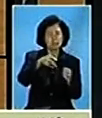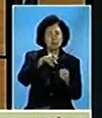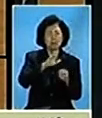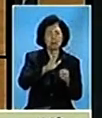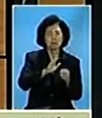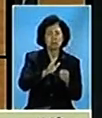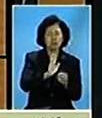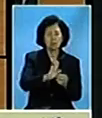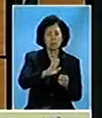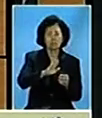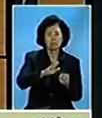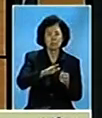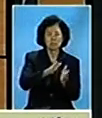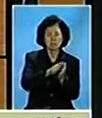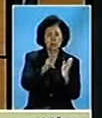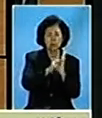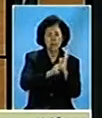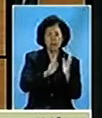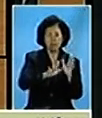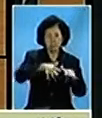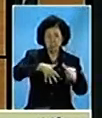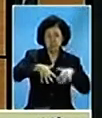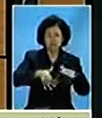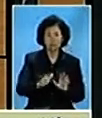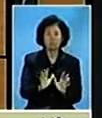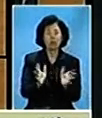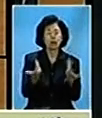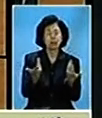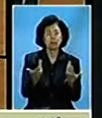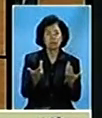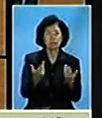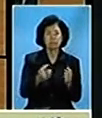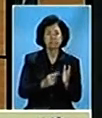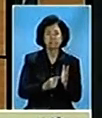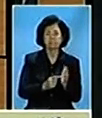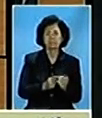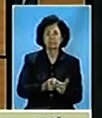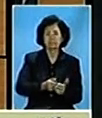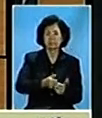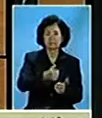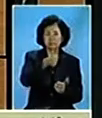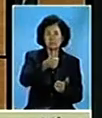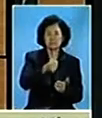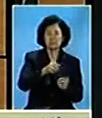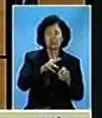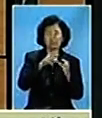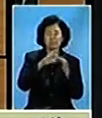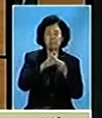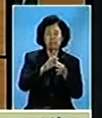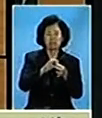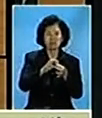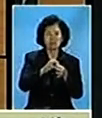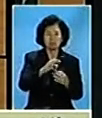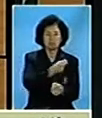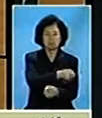นเนี่ยหายไปเลยนะครับในขณะเดียวกันเนี่ยความโดดเด่นก็กลายเป็นการแพทย์แผนไทยประยุกต์ผมจึงเสนอให้ตัดแม้ว่าเนื้อห